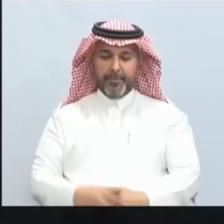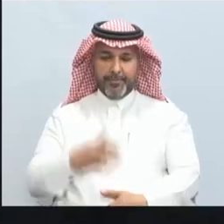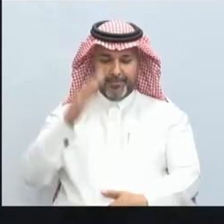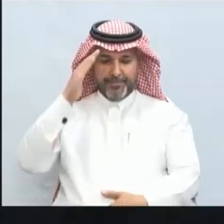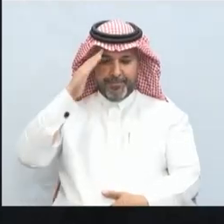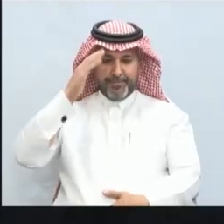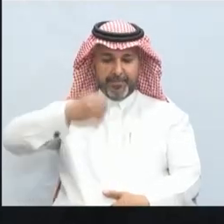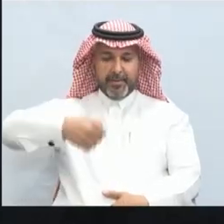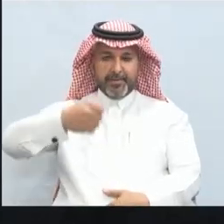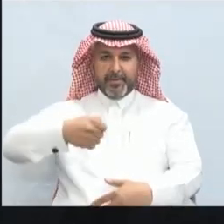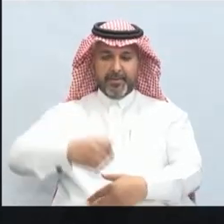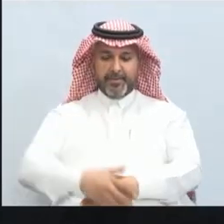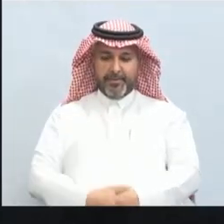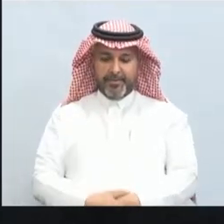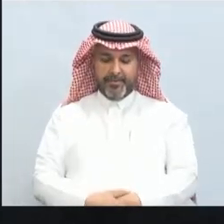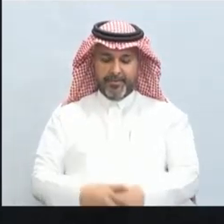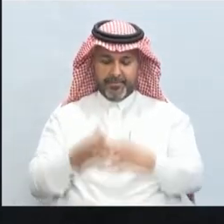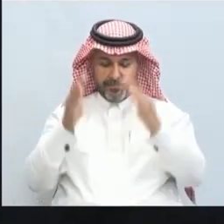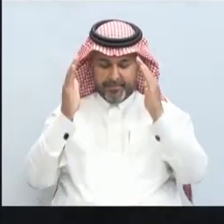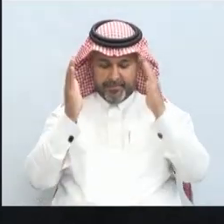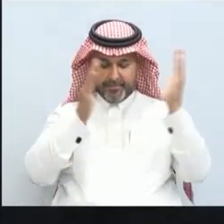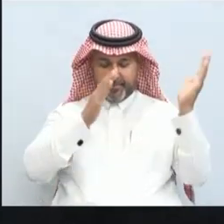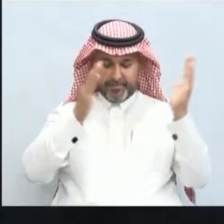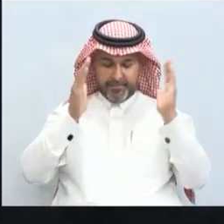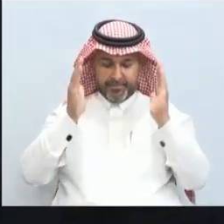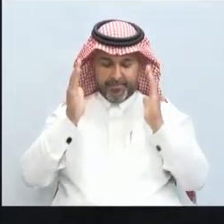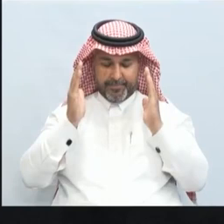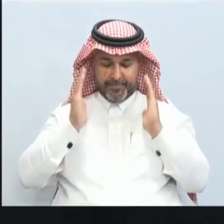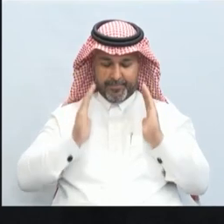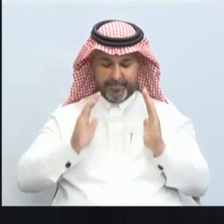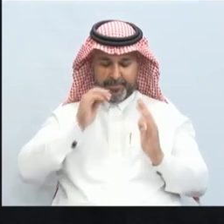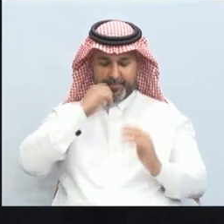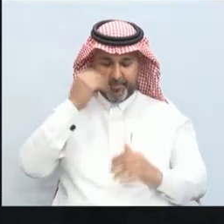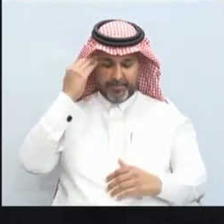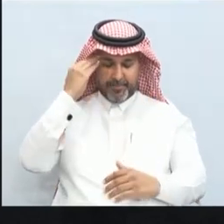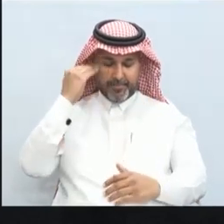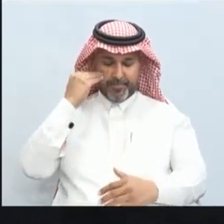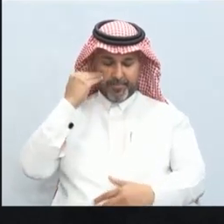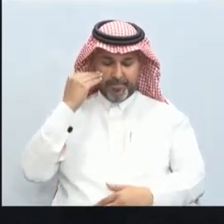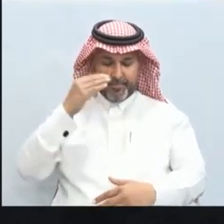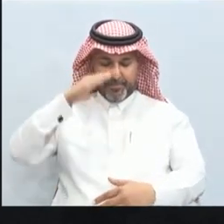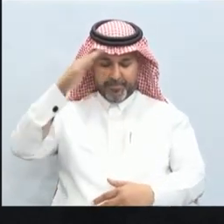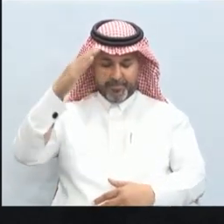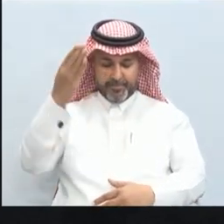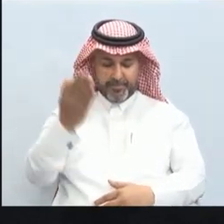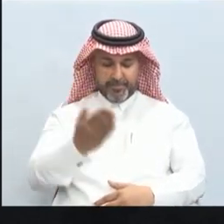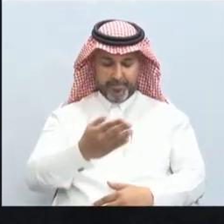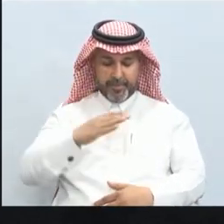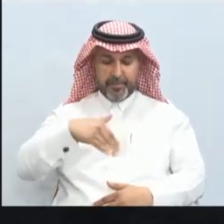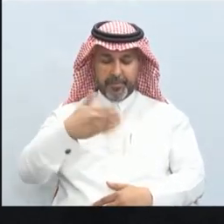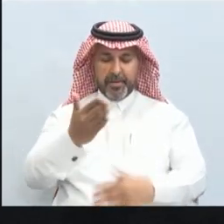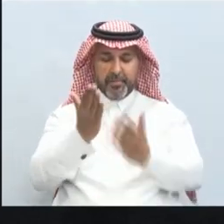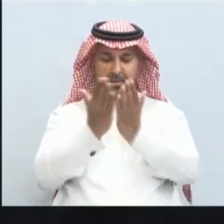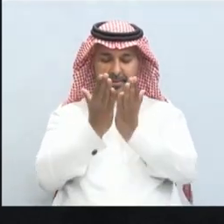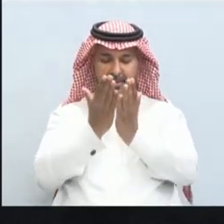السلام عليكم ورحمه الله وبركاته اهلا وسهلا بكم اعزائي الطلاب والطالبات في اكمنا لدرس الاحتمال باستعمال التباديل